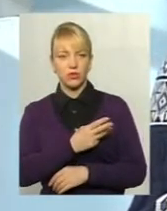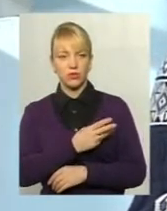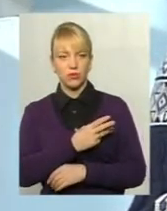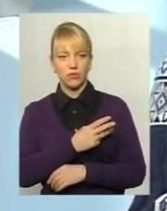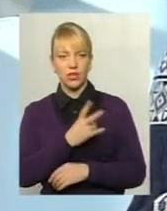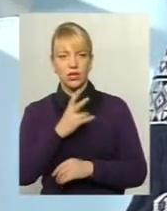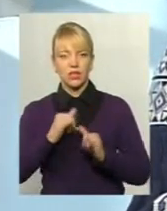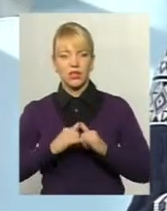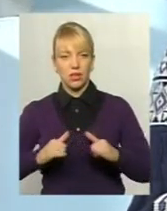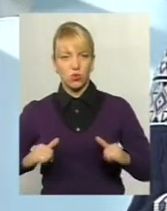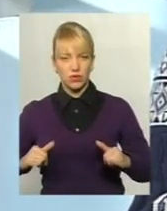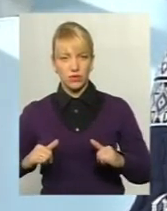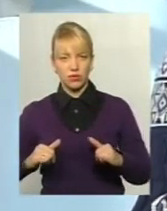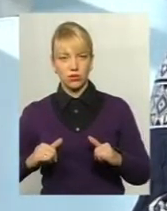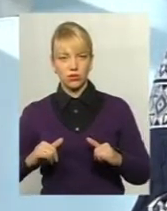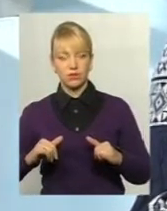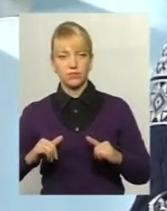на розвиток.